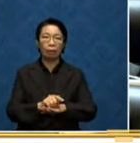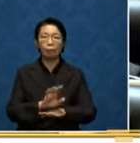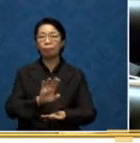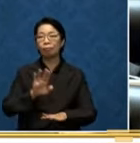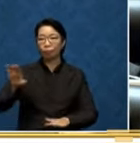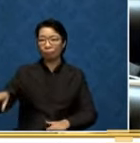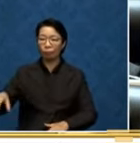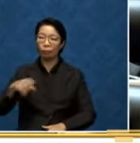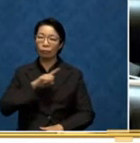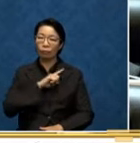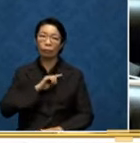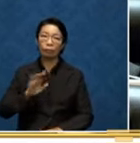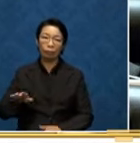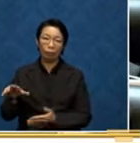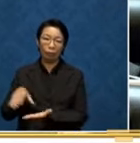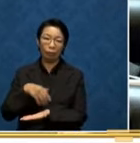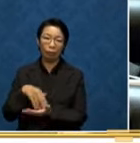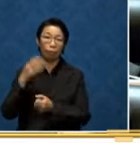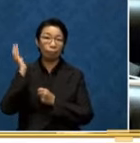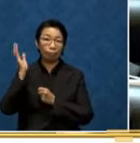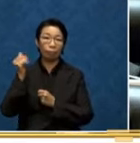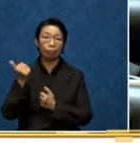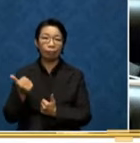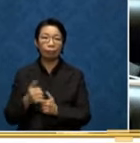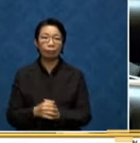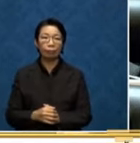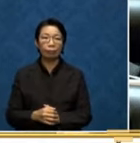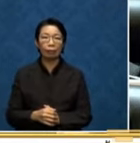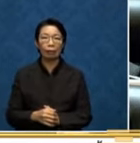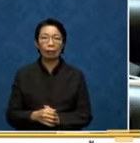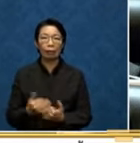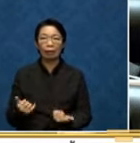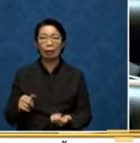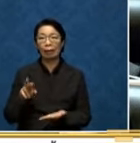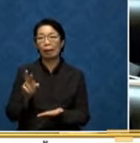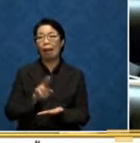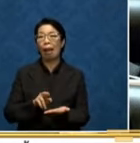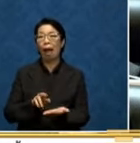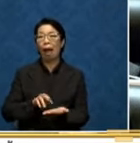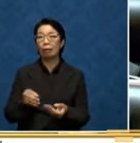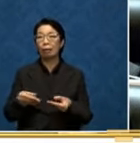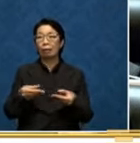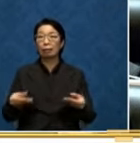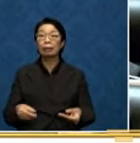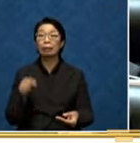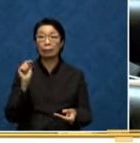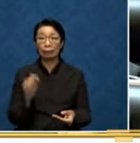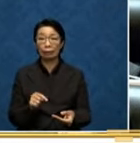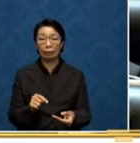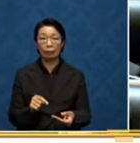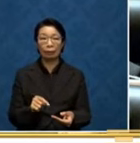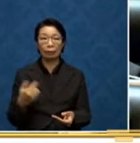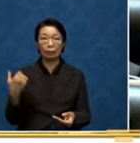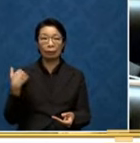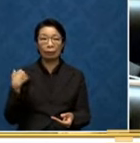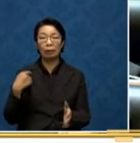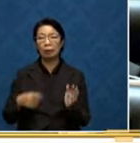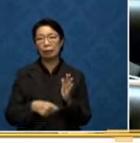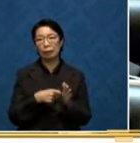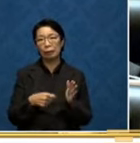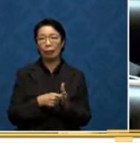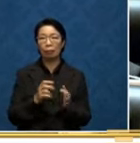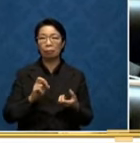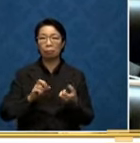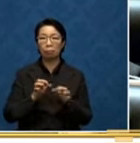ที่เกี่ยวข้องรวมถึงผู้ชี้แจงก็คือว่าในรายงานนี้เนี่ยได้บอกว่ามีสาเหตุปัญหา